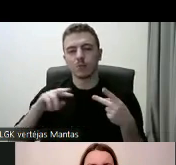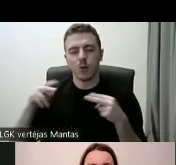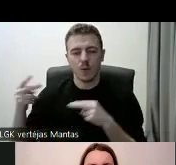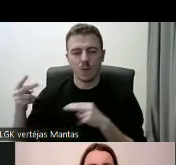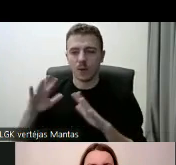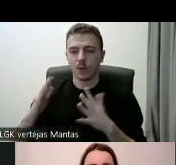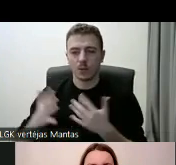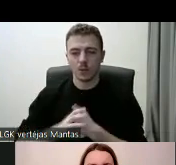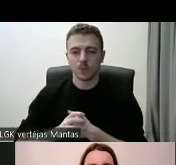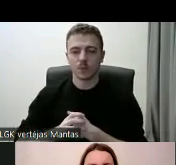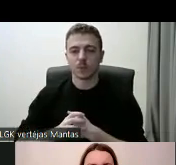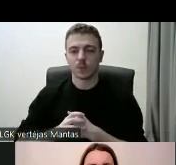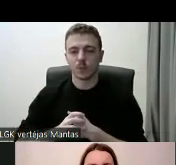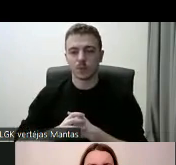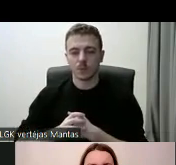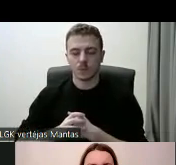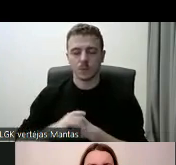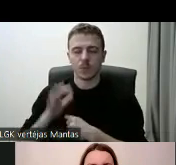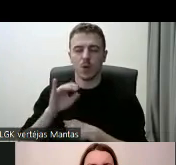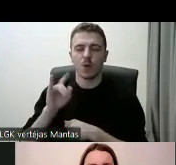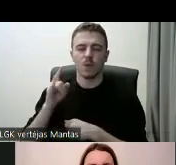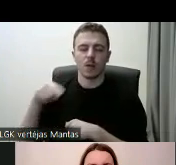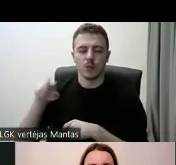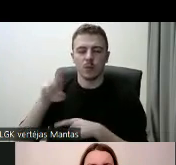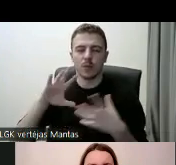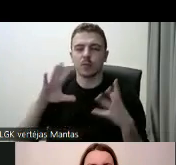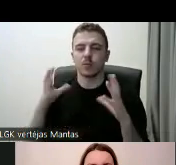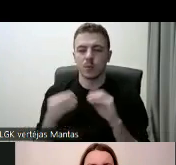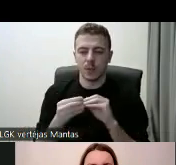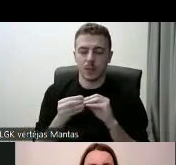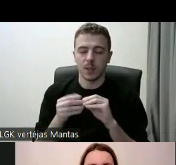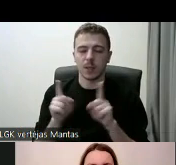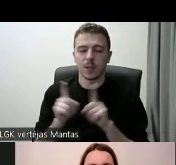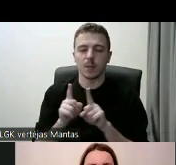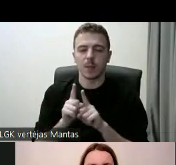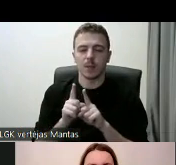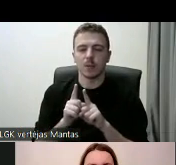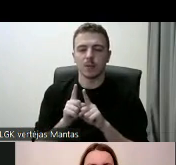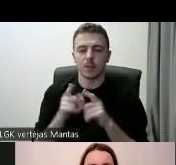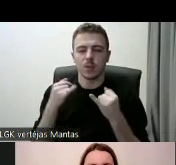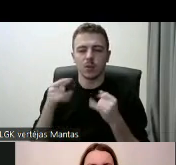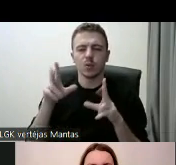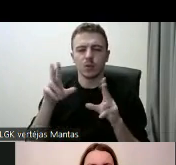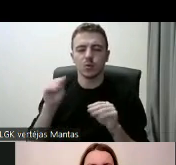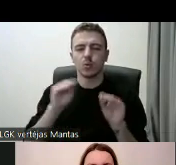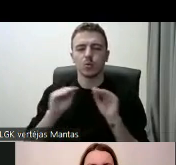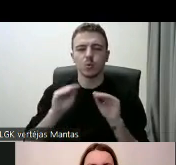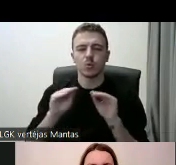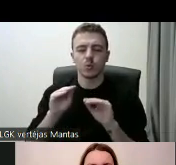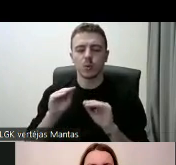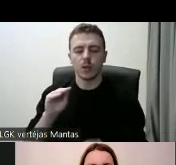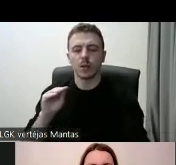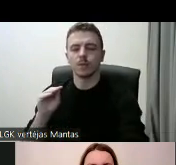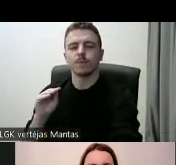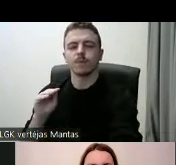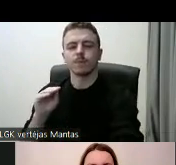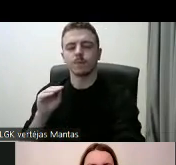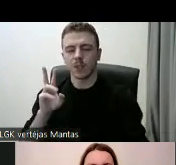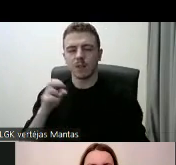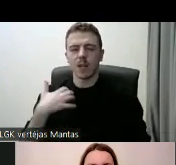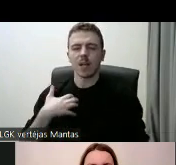numatomas poveikis mokinių rezultatam ir užtikrinant, kad jūs iš tikrųjų sukurite tokius